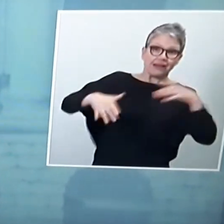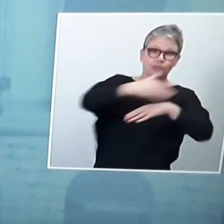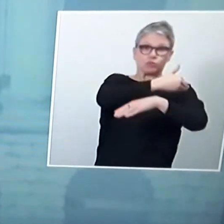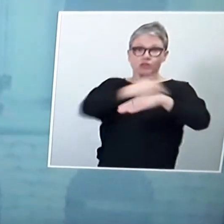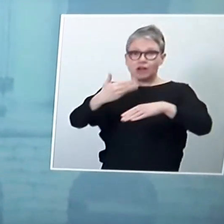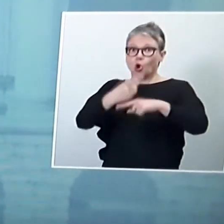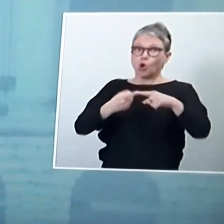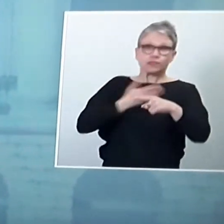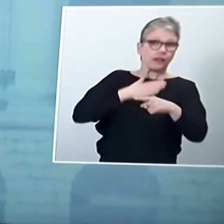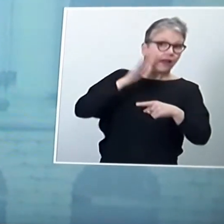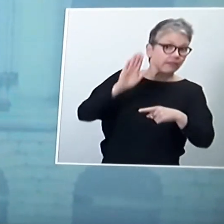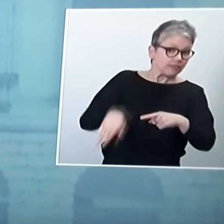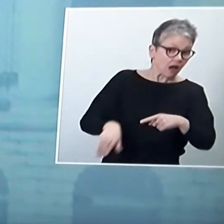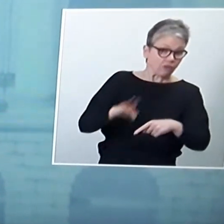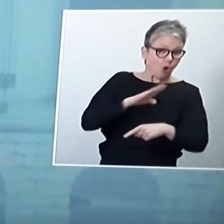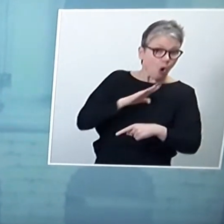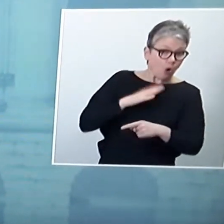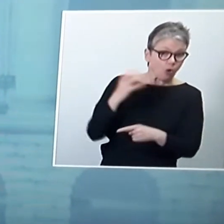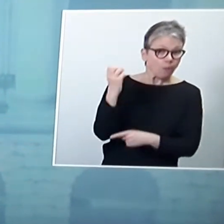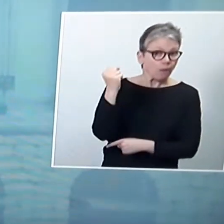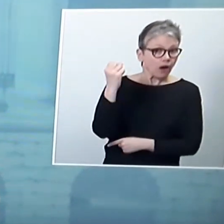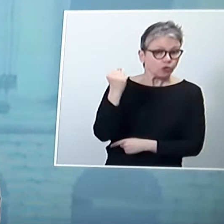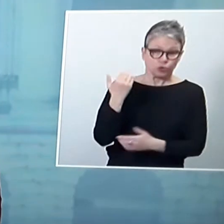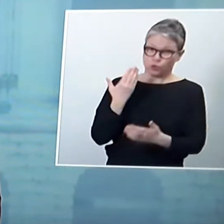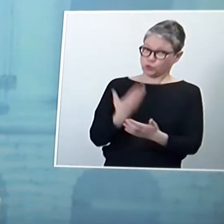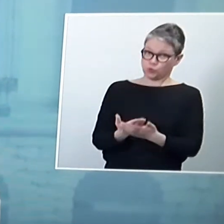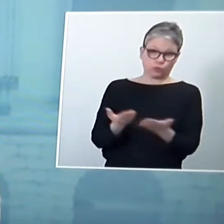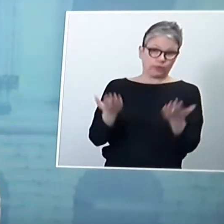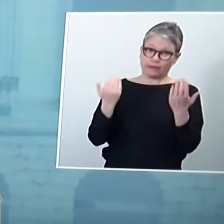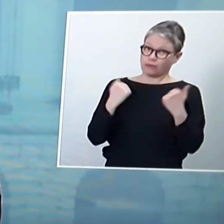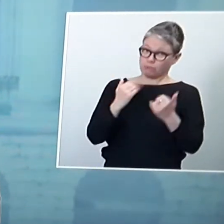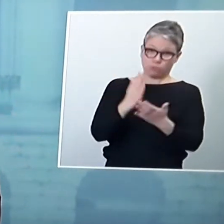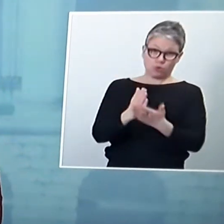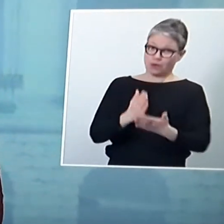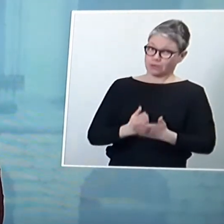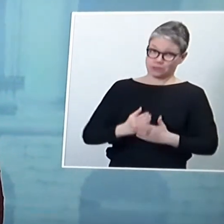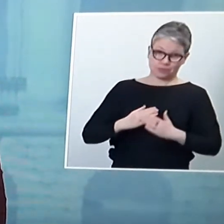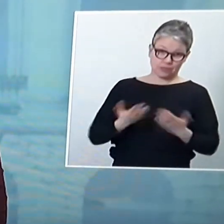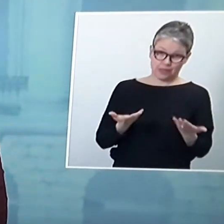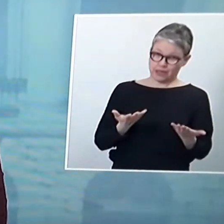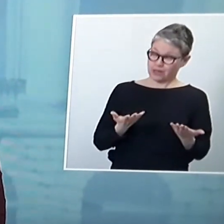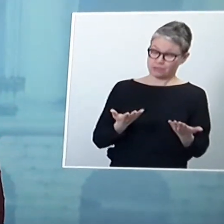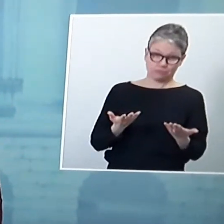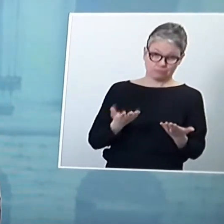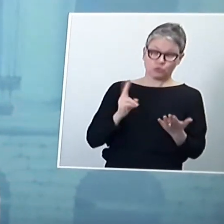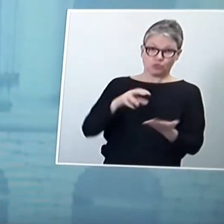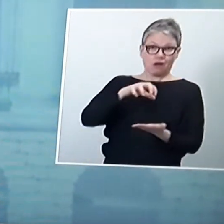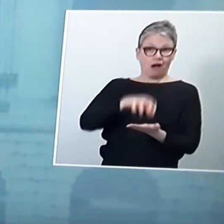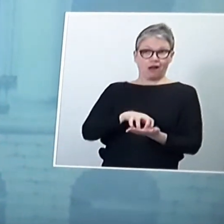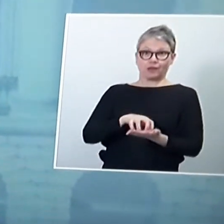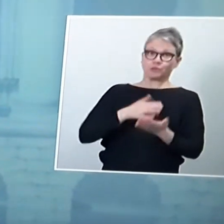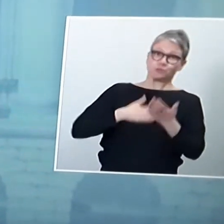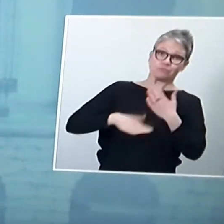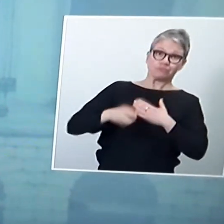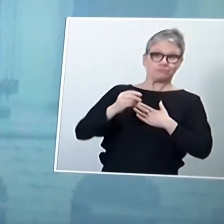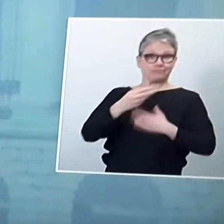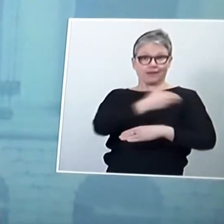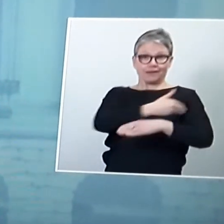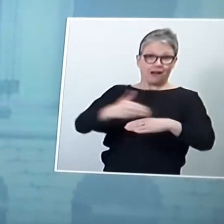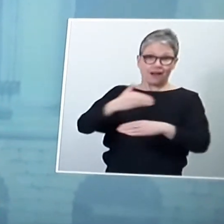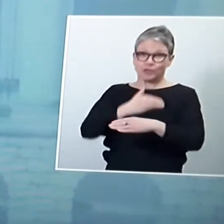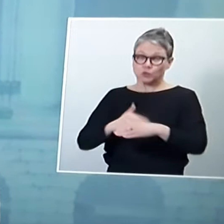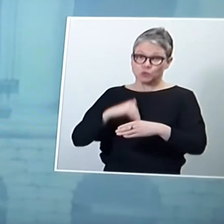ei olisi välttämätöntä turvautua, koska tämä ei ole helppo asia kokonaisuudessaan eikä hallitus tällaiseen